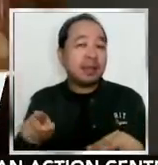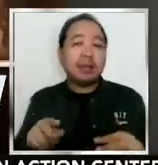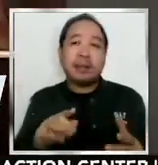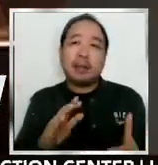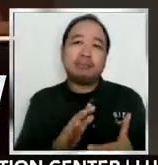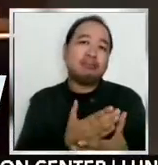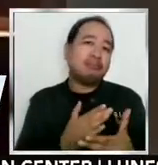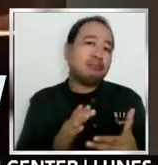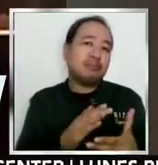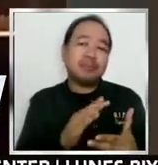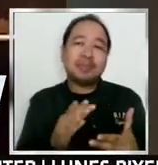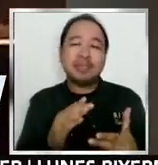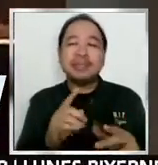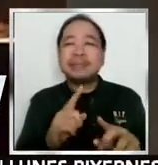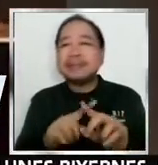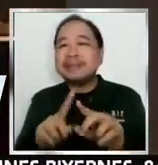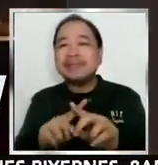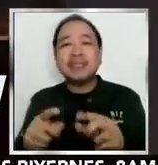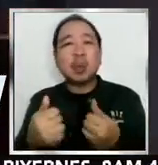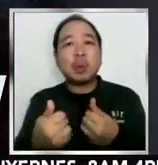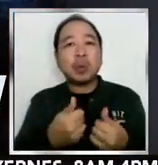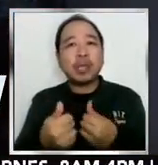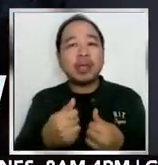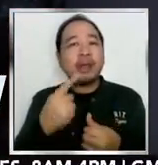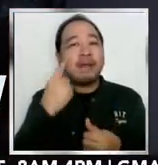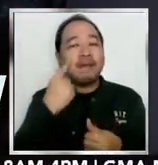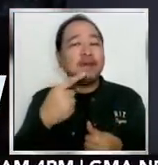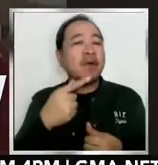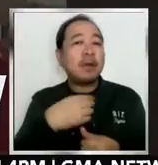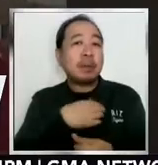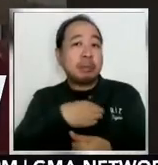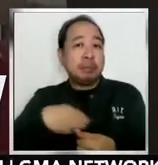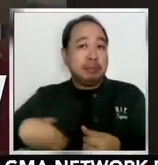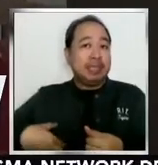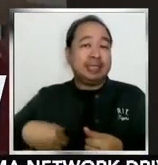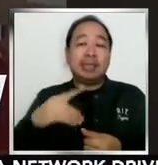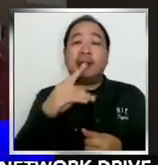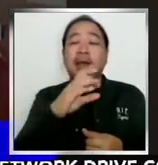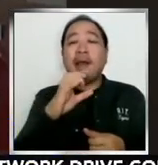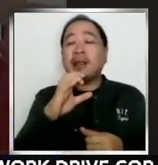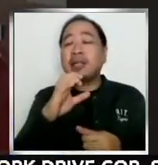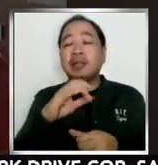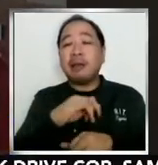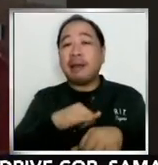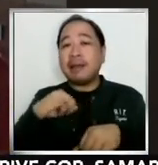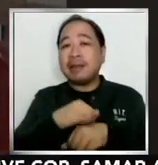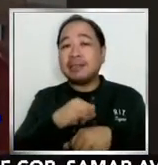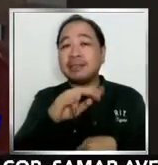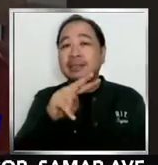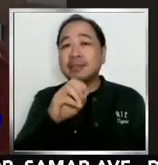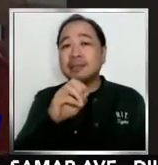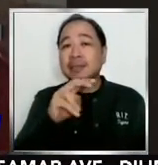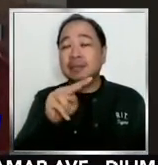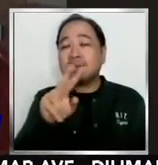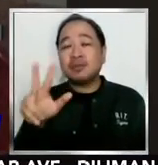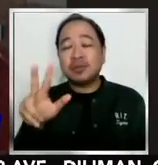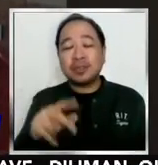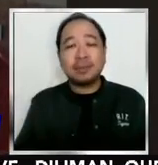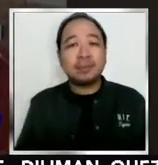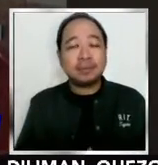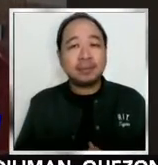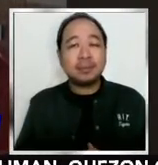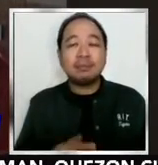mga naggagandahang kandidata ng Miss 100 Islands 2023. Personally, nakakatuwa na kumbaga, magiging parte ako ng